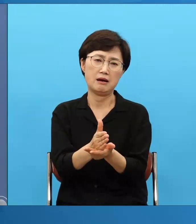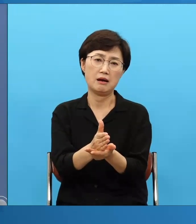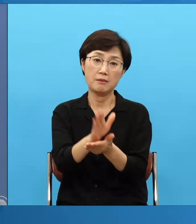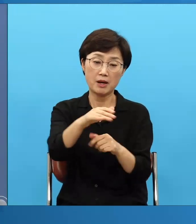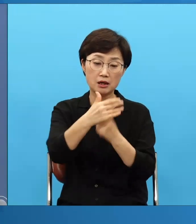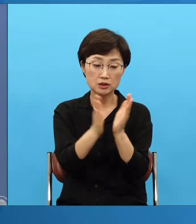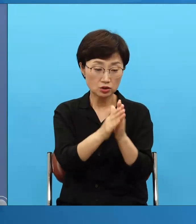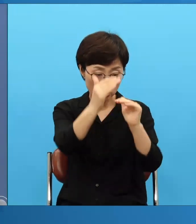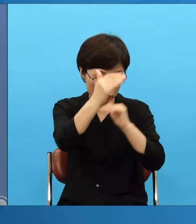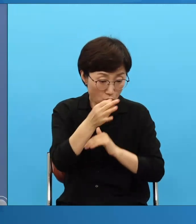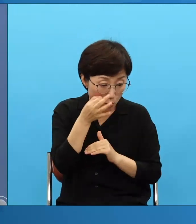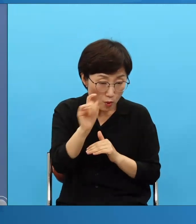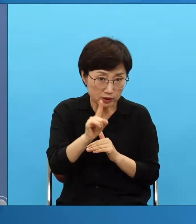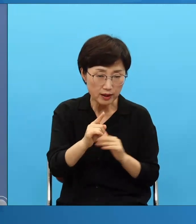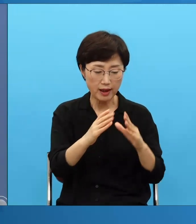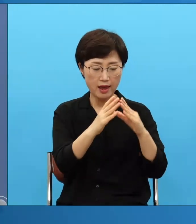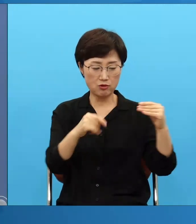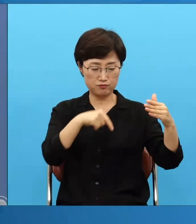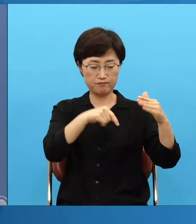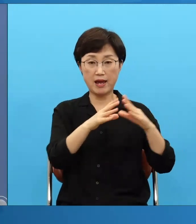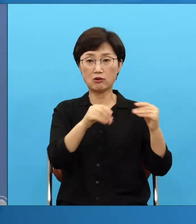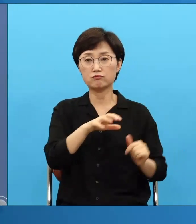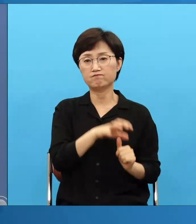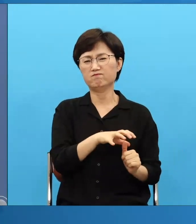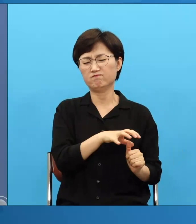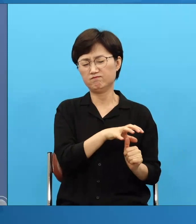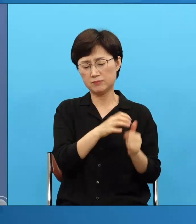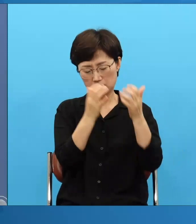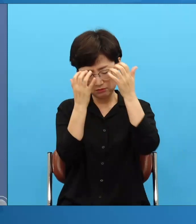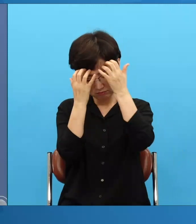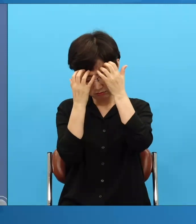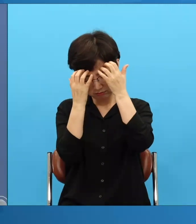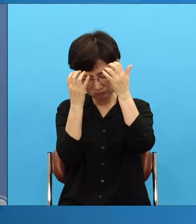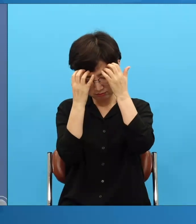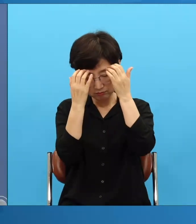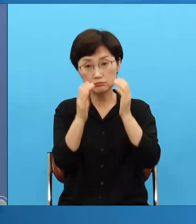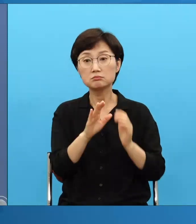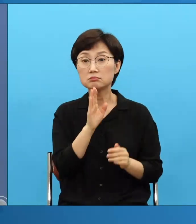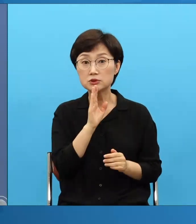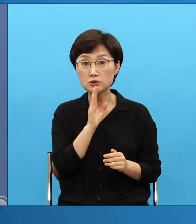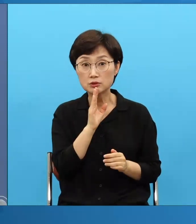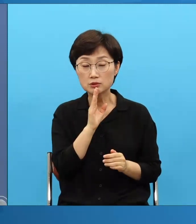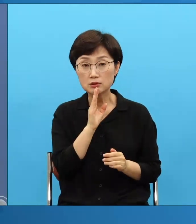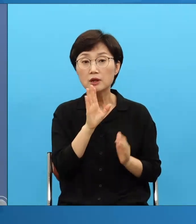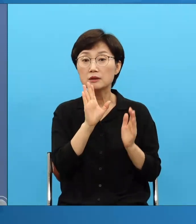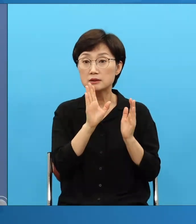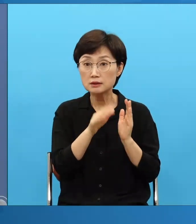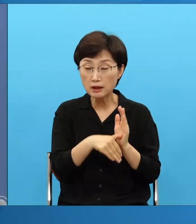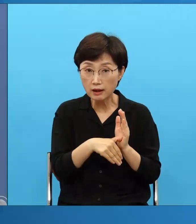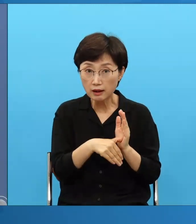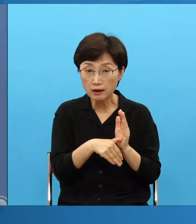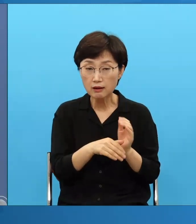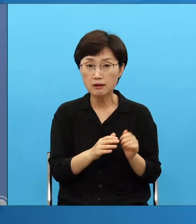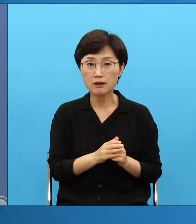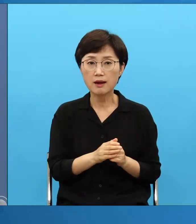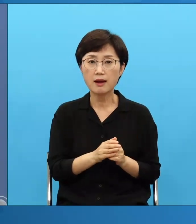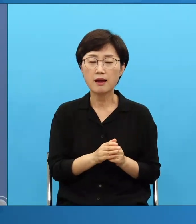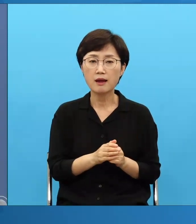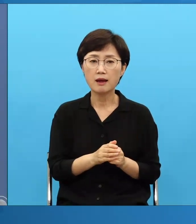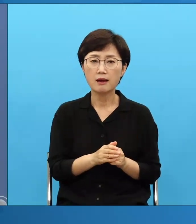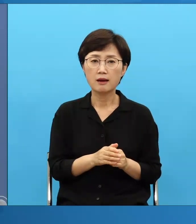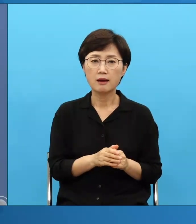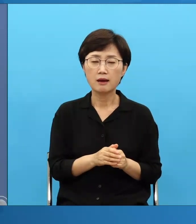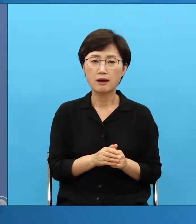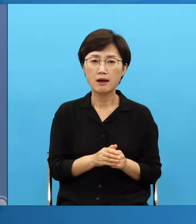때 아닙니까? It was at the most difficult time in Egypt. 이때에 요셉 같은 인물, 이 요게벳 같은 인물, 모세 같은